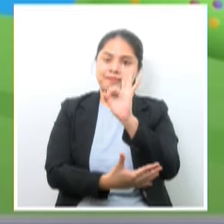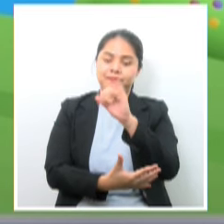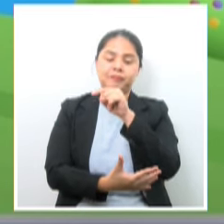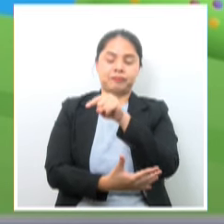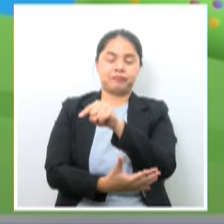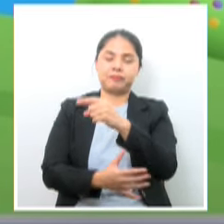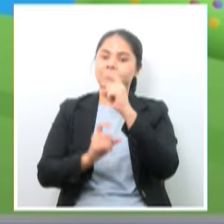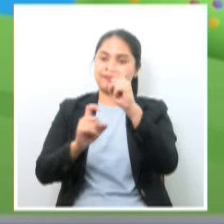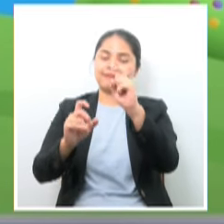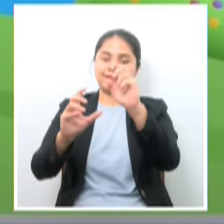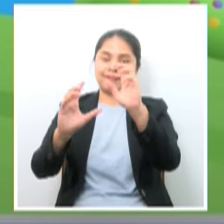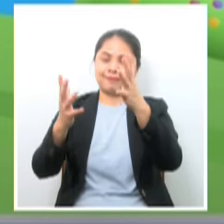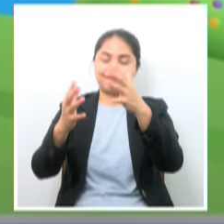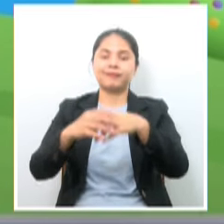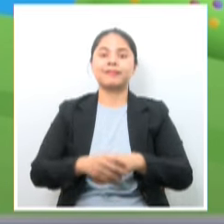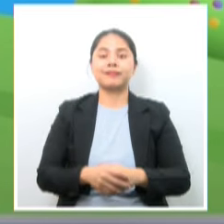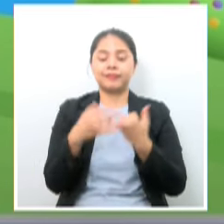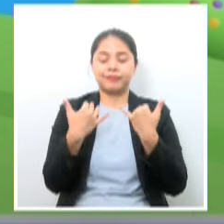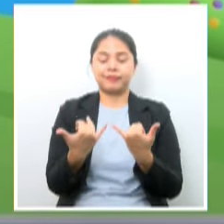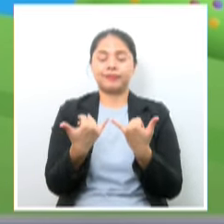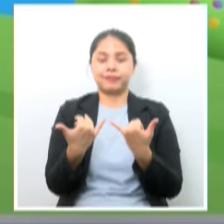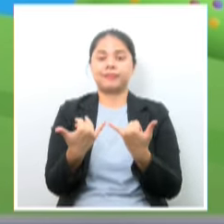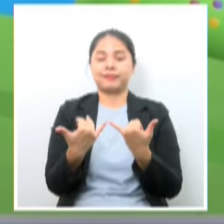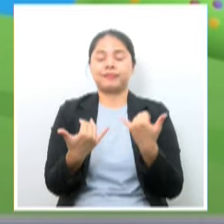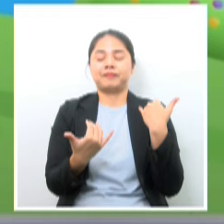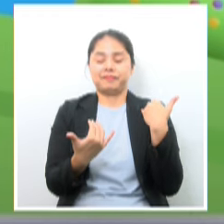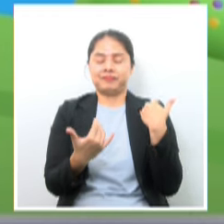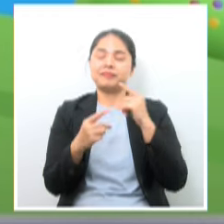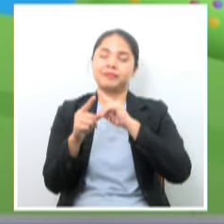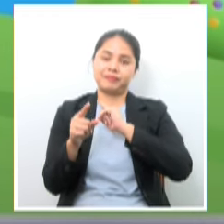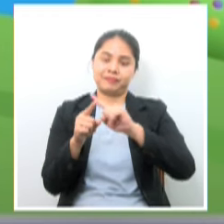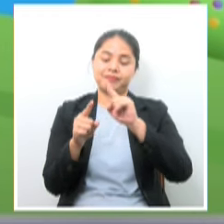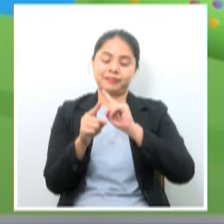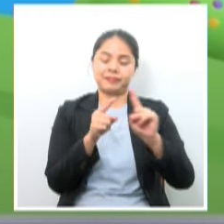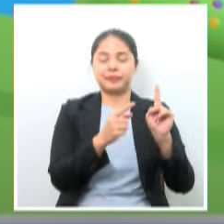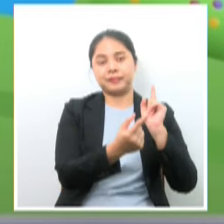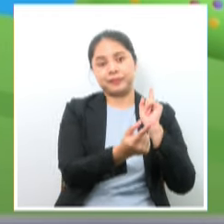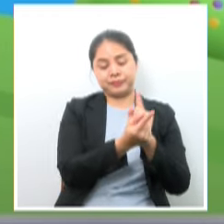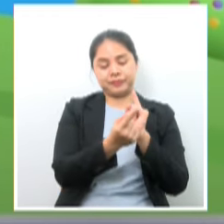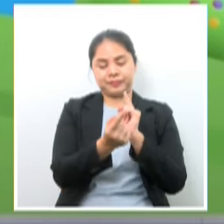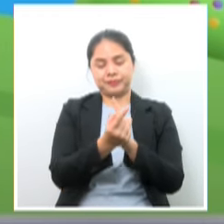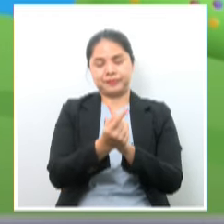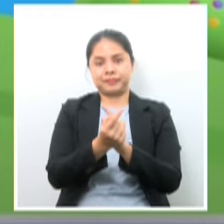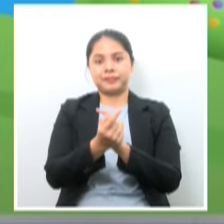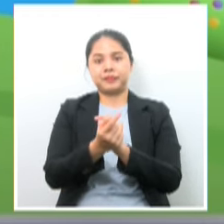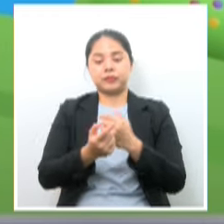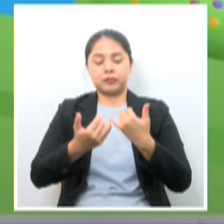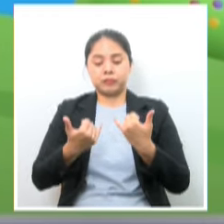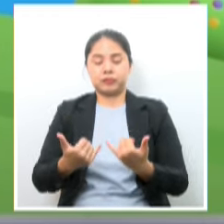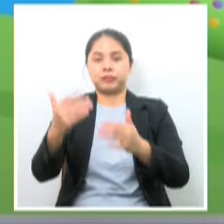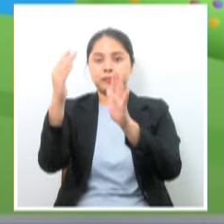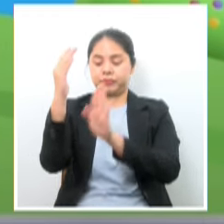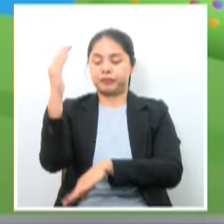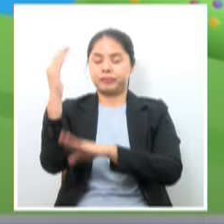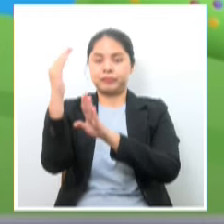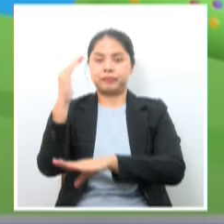อดภัยด้วยสถานการณ์ในปัจจุบันมีเหตุการณ์ต่างๆเกิดขึ้นอยู่หลายเรื่องนะครับล่าสุดในพื้นที่มาบตาพุธจังหวัด